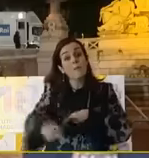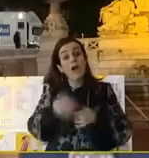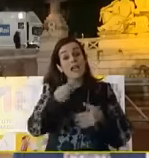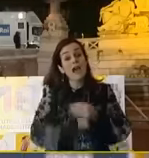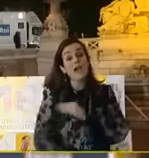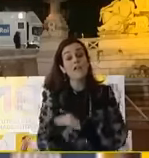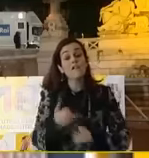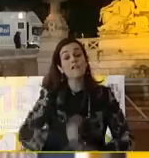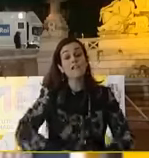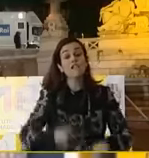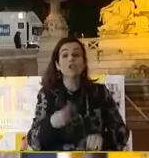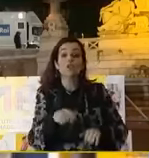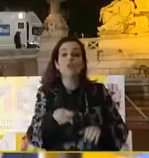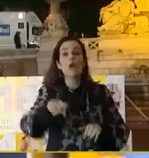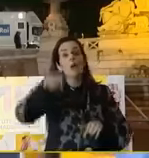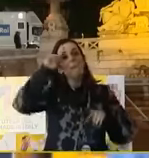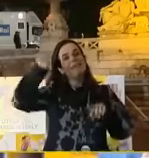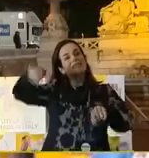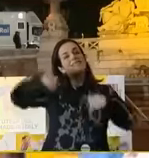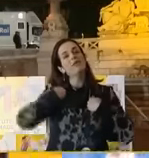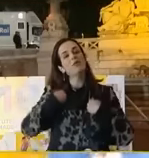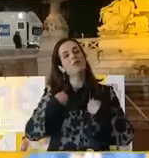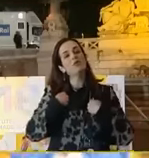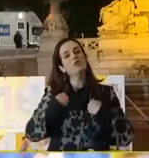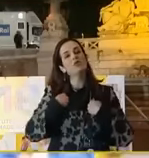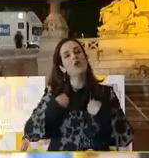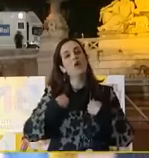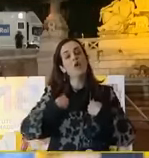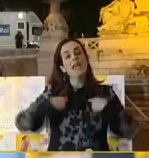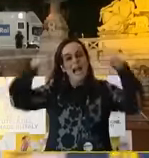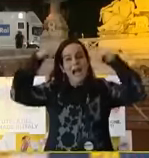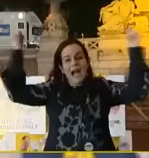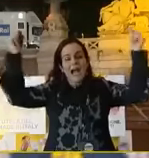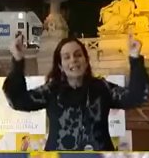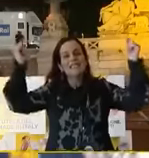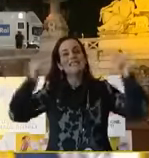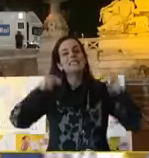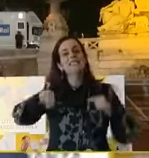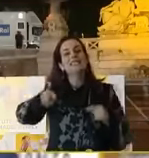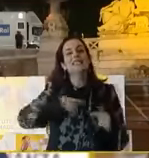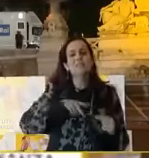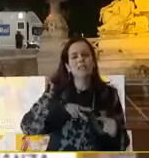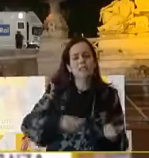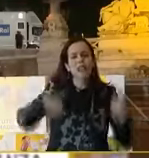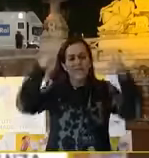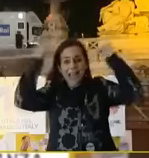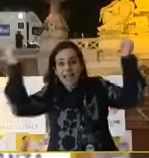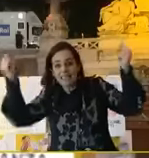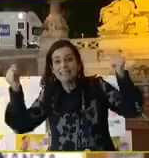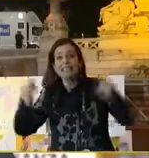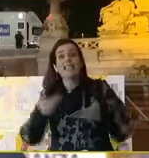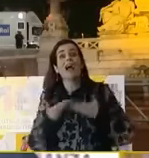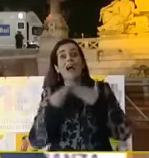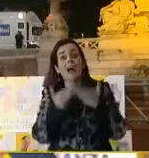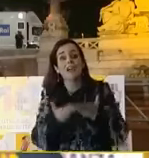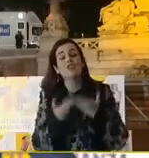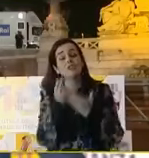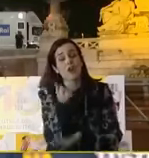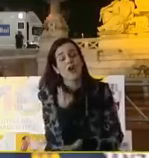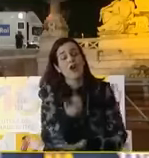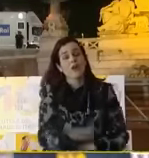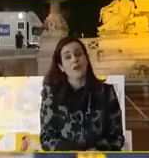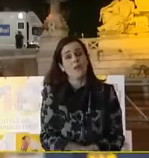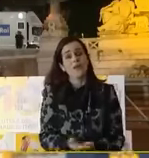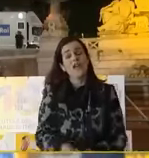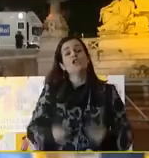creiamo un'assistenza, creiamo un welfare che non sia tua madre, perché altrimenti non sai dove lasciarlo. Creiamo una possibilità per